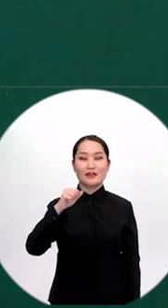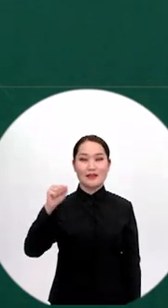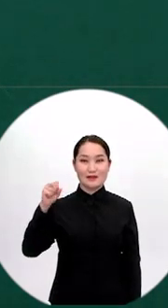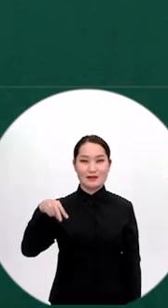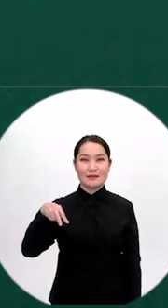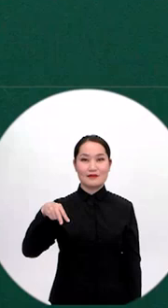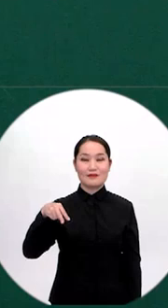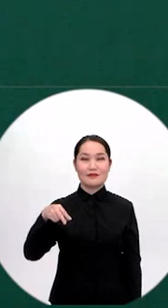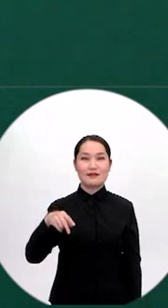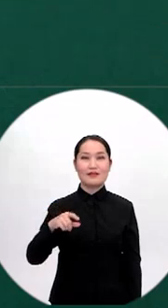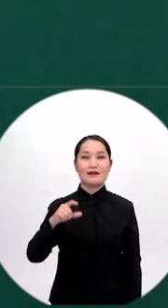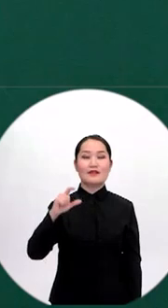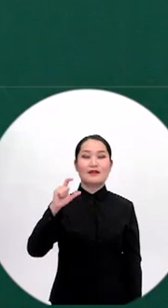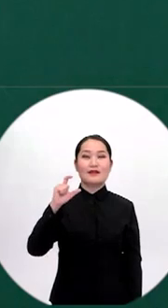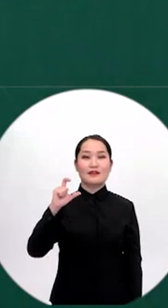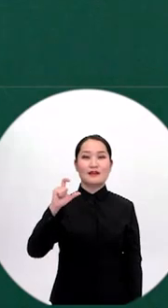Сургаал.